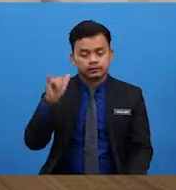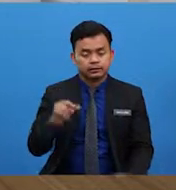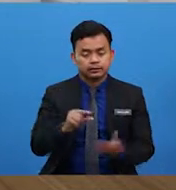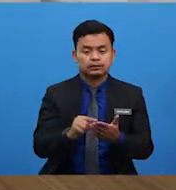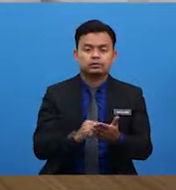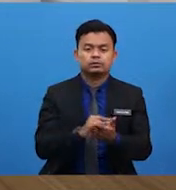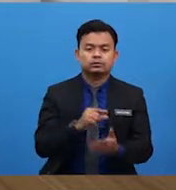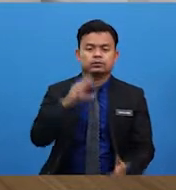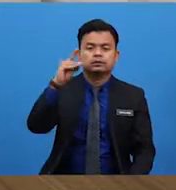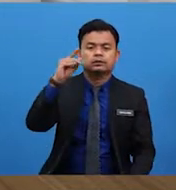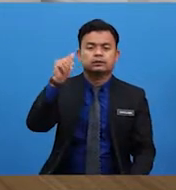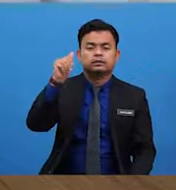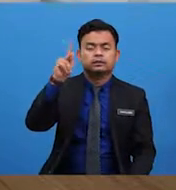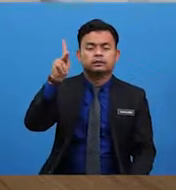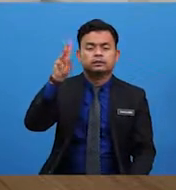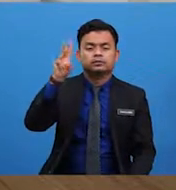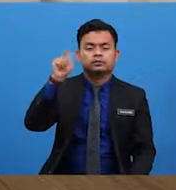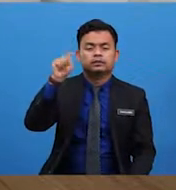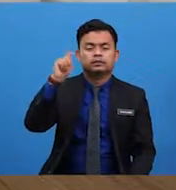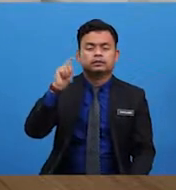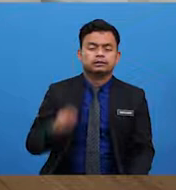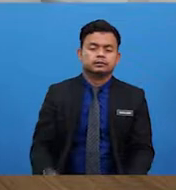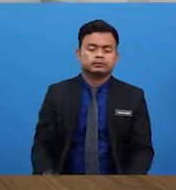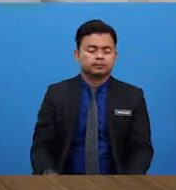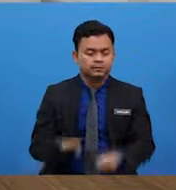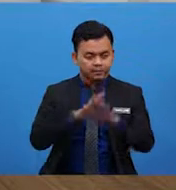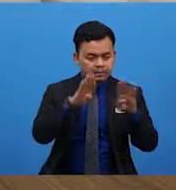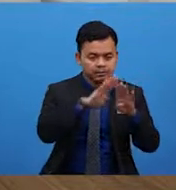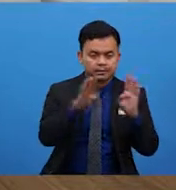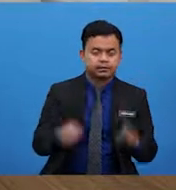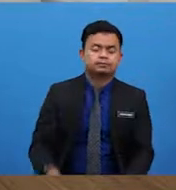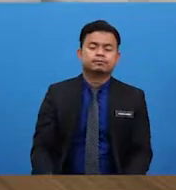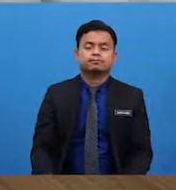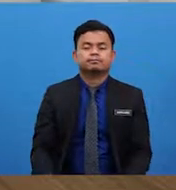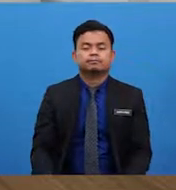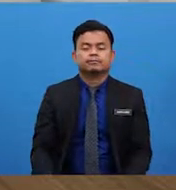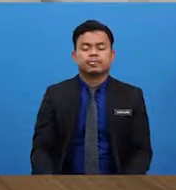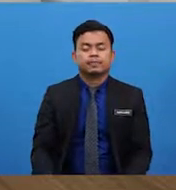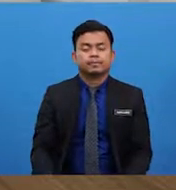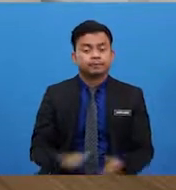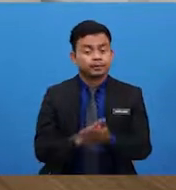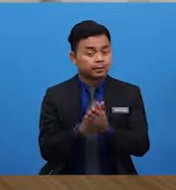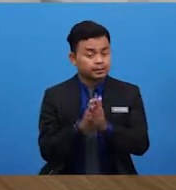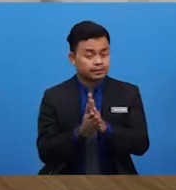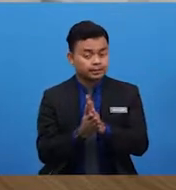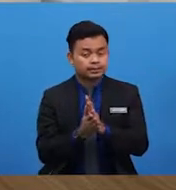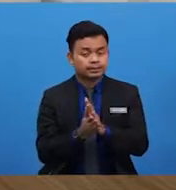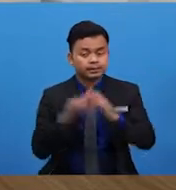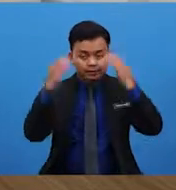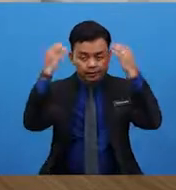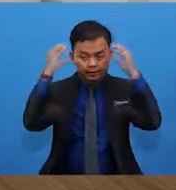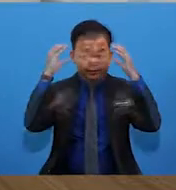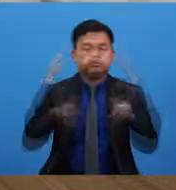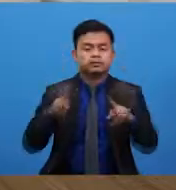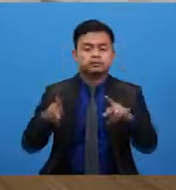warna yang berbeda-beda jadi mungkin Wu diterangkan kepada Praja Praja tentang kesan ataupun dimensi warna